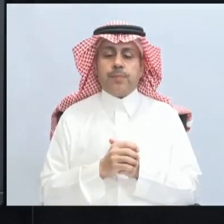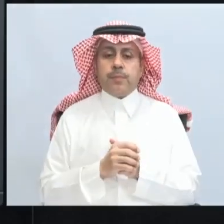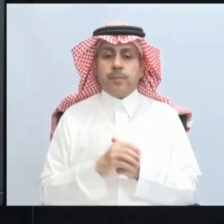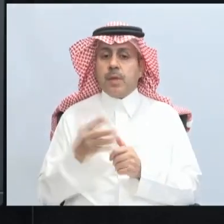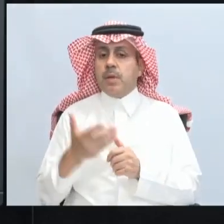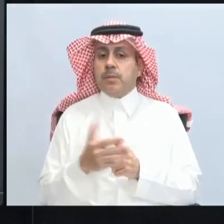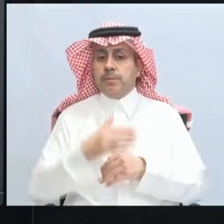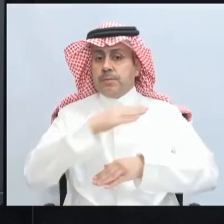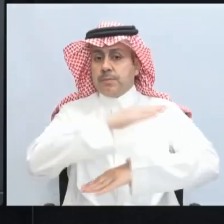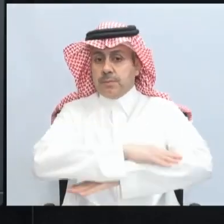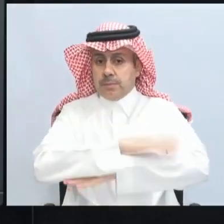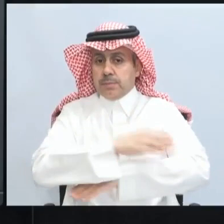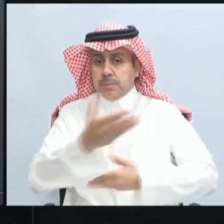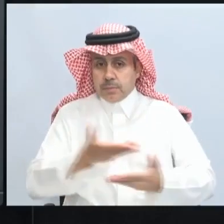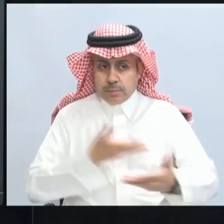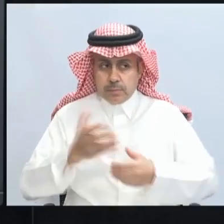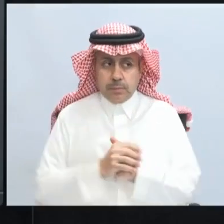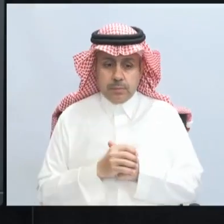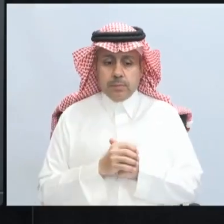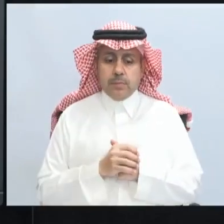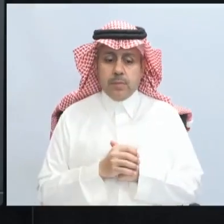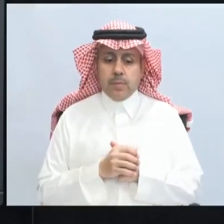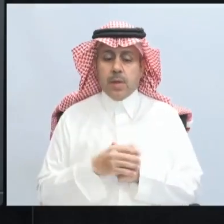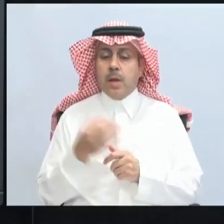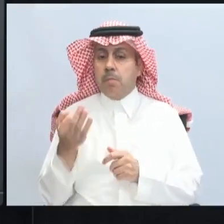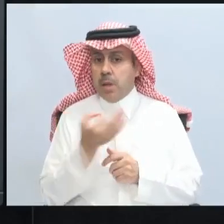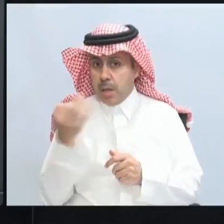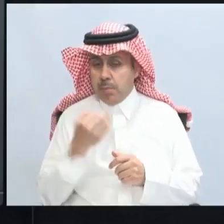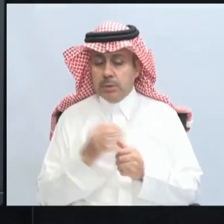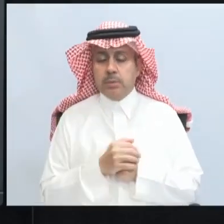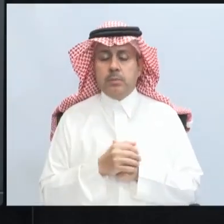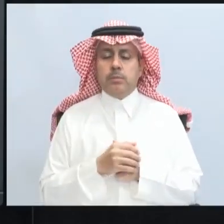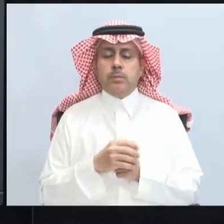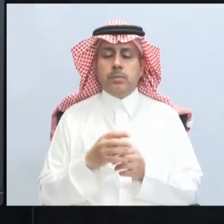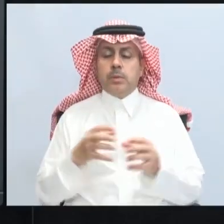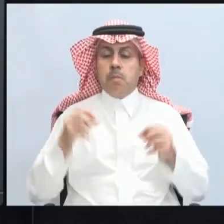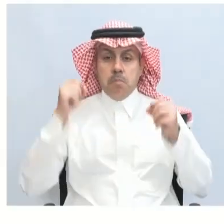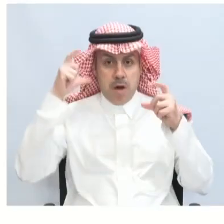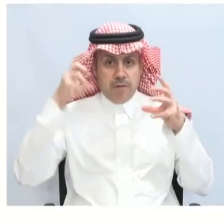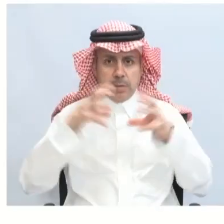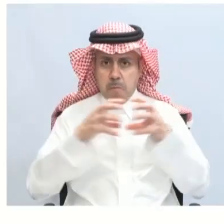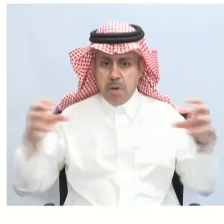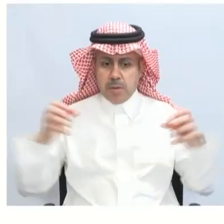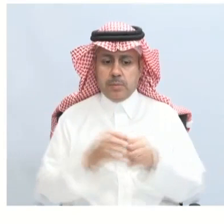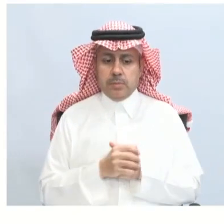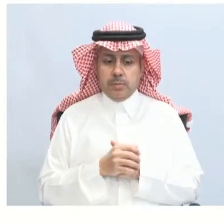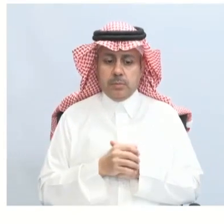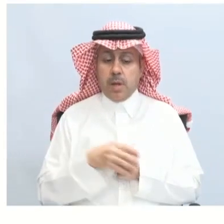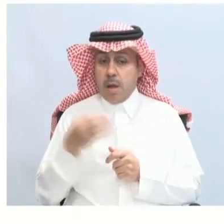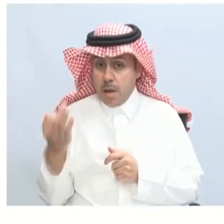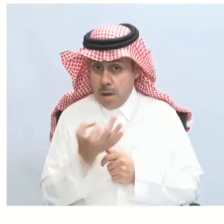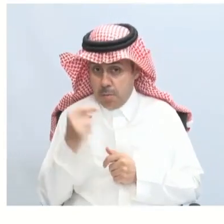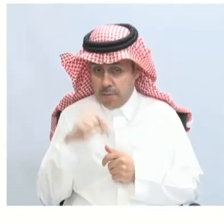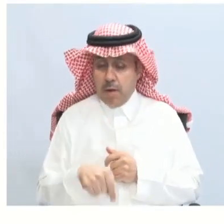المجادله بعد ذلك ناتي الى ما هي الكلمات التي قد تشكل على الباض معرفه معناها هناك كلمات في